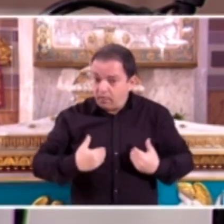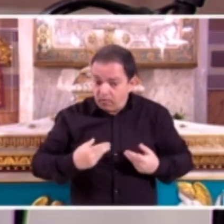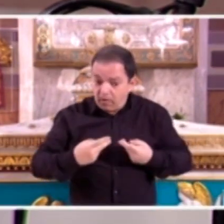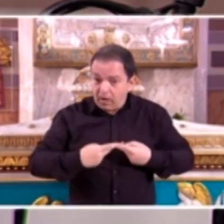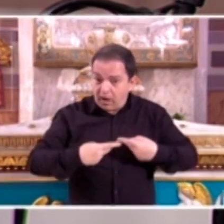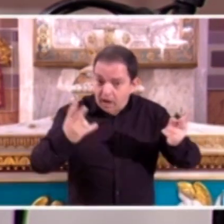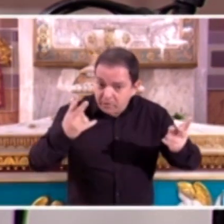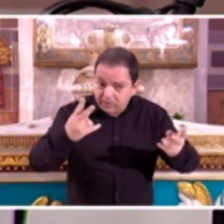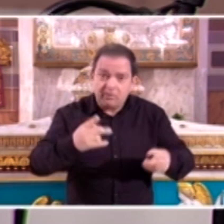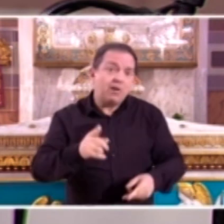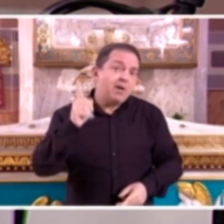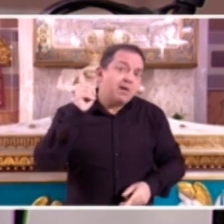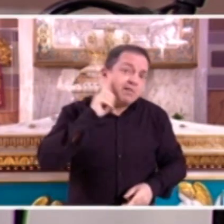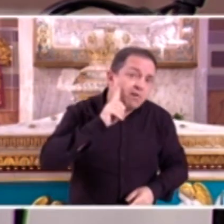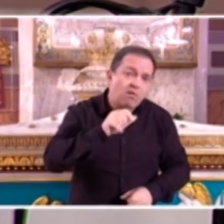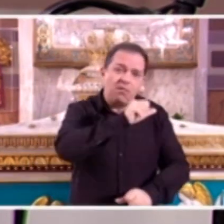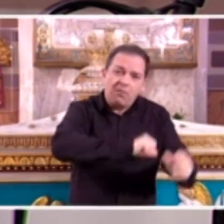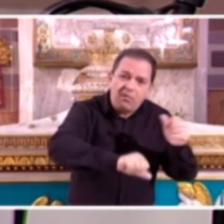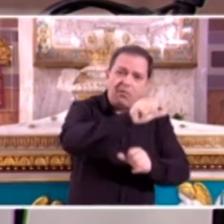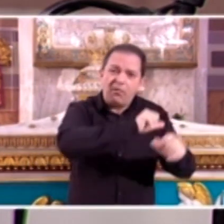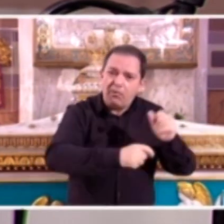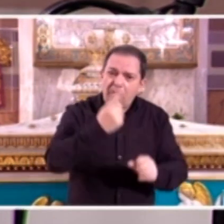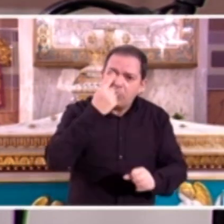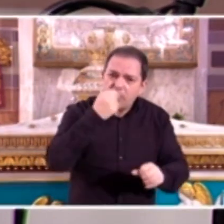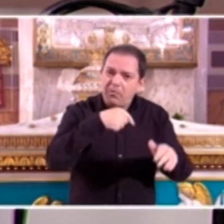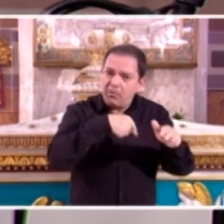πορνεία, αλλά το